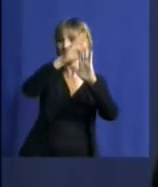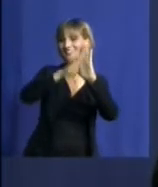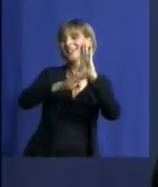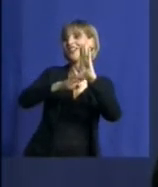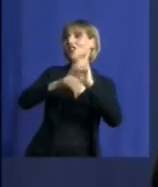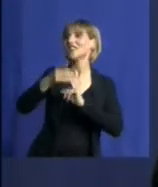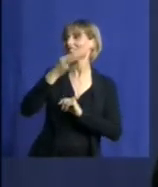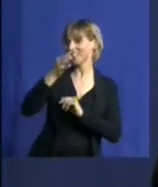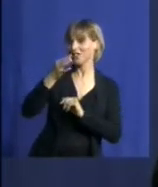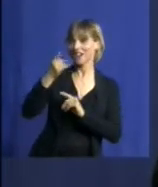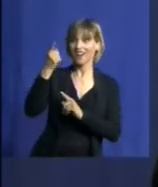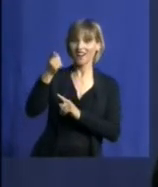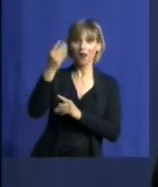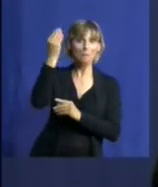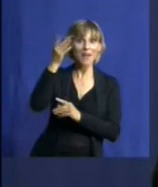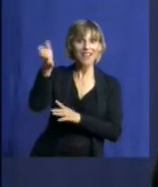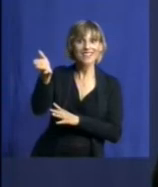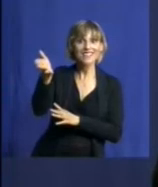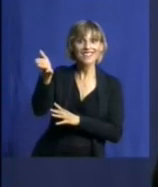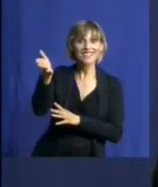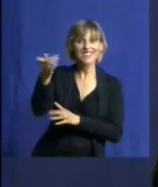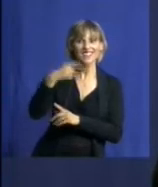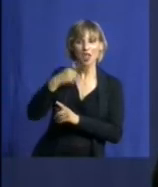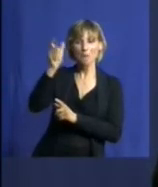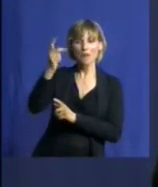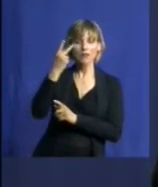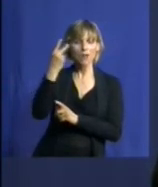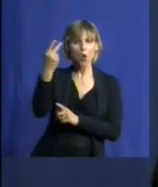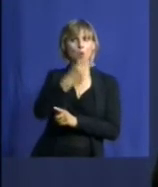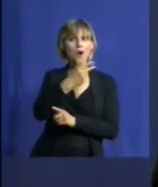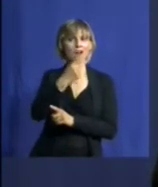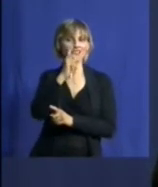punti iniziali che potrebbero così incuriosire una persona